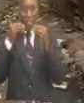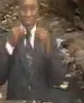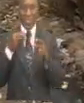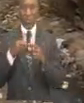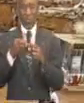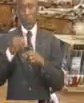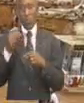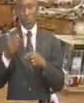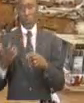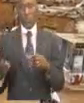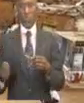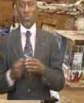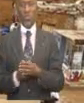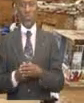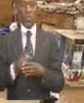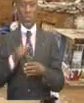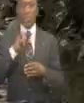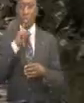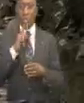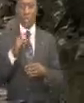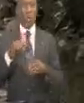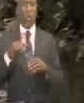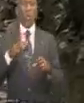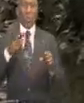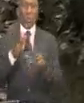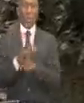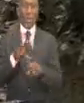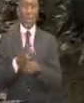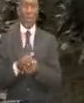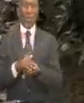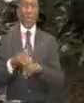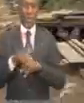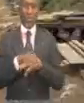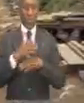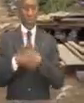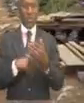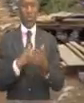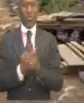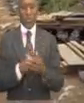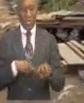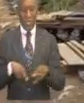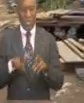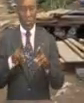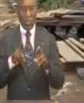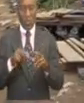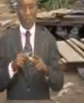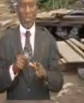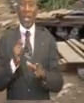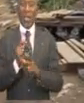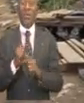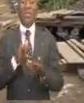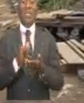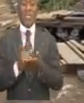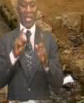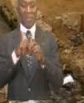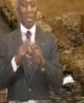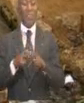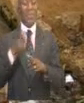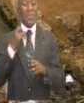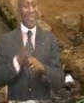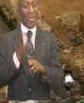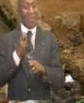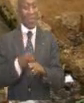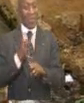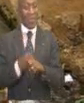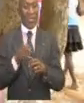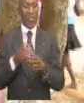différentes ruelles du quartier consistant. Et l'accès n'est pas très facile. Il y a longtemps que la population attend l'évacuation